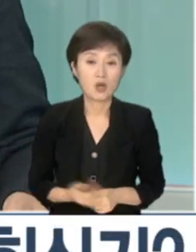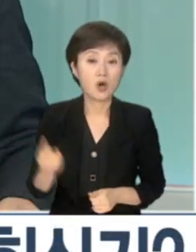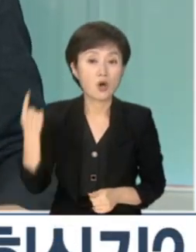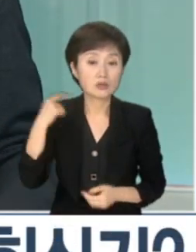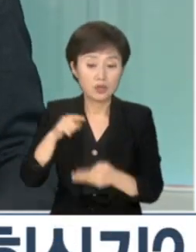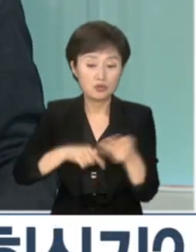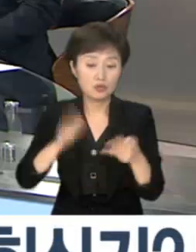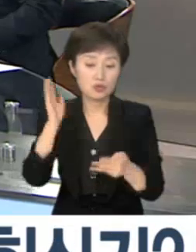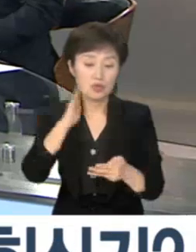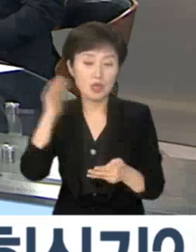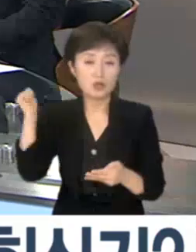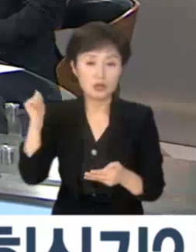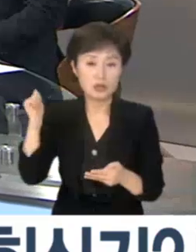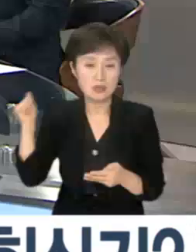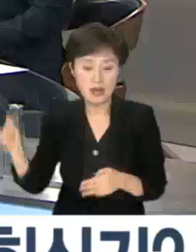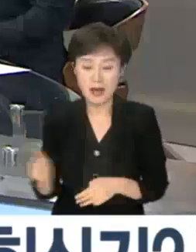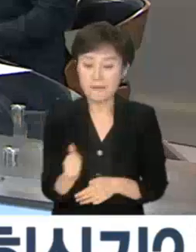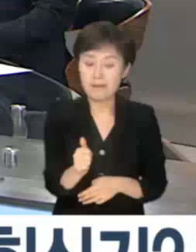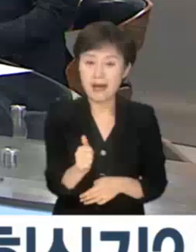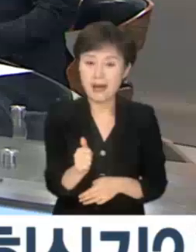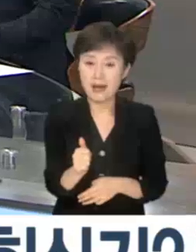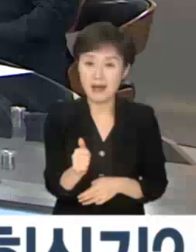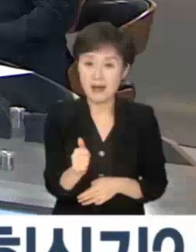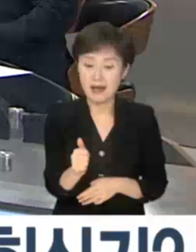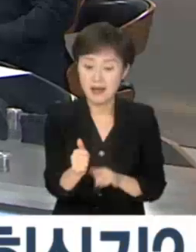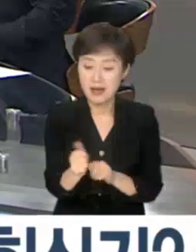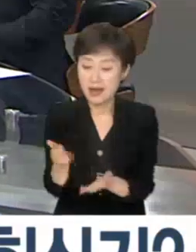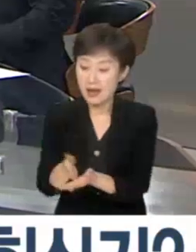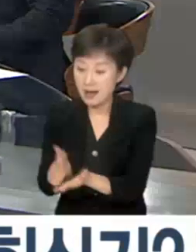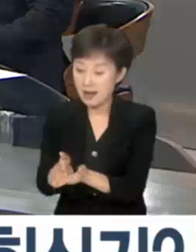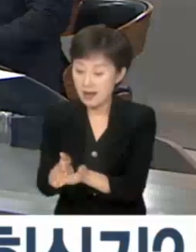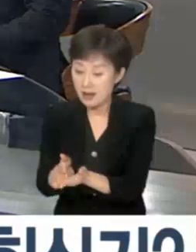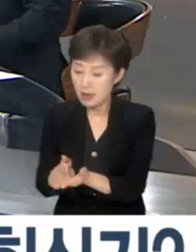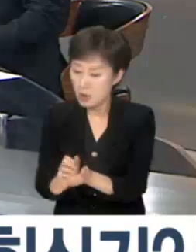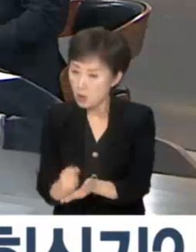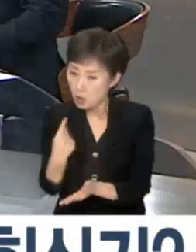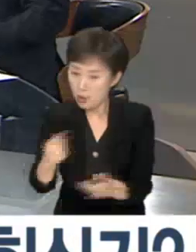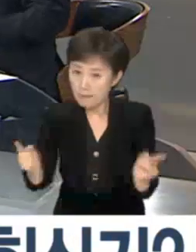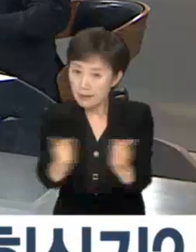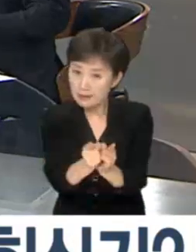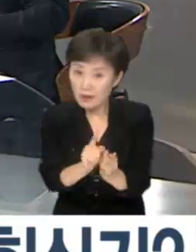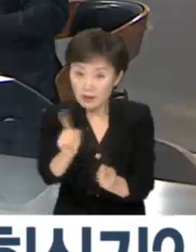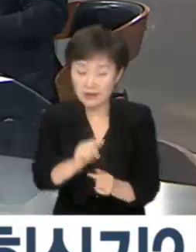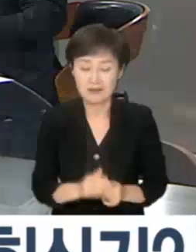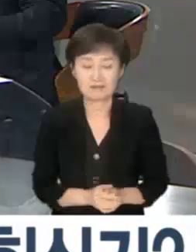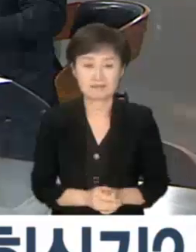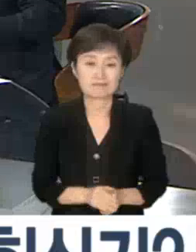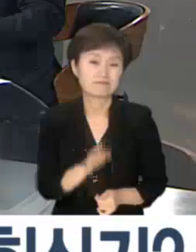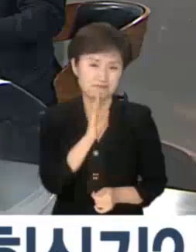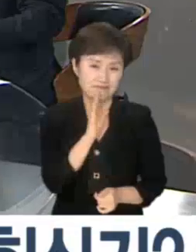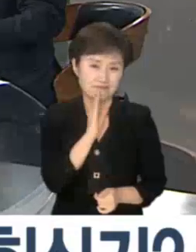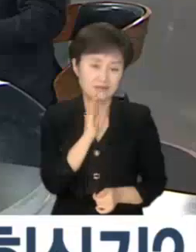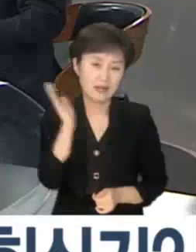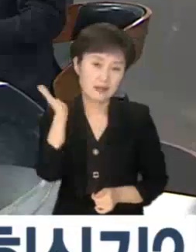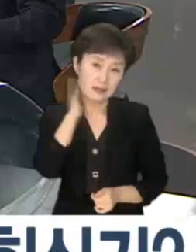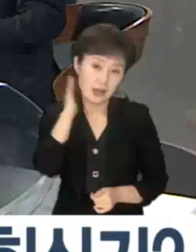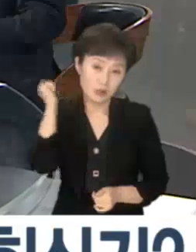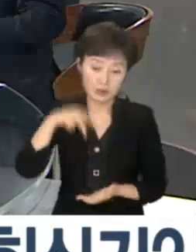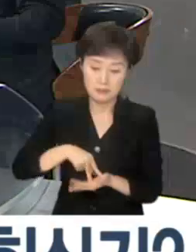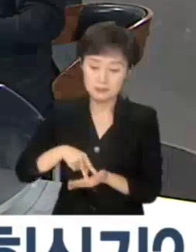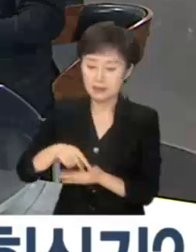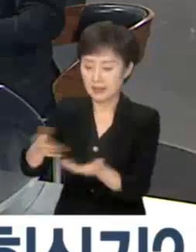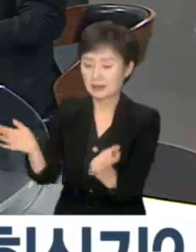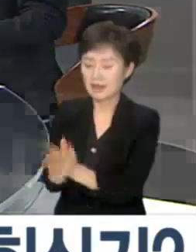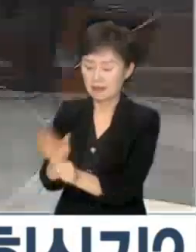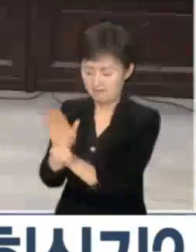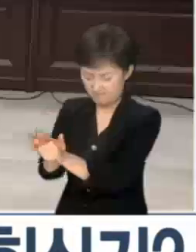나선 측면이 있어서 오늘 회동도 성사됐을까요? 어떻게 보세요? 뭐 그렇게 저는 연장선상을 봅니다. 왜냐하면은 대통령께서 일단 당에다가 힘을 실을 수밖에